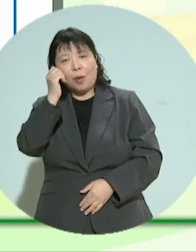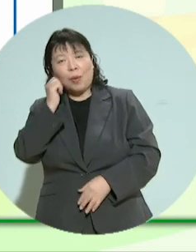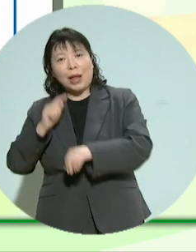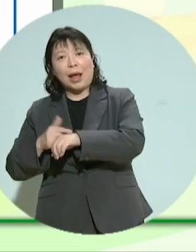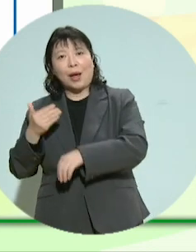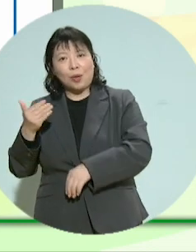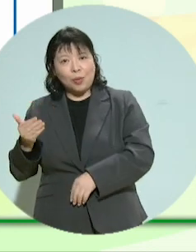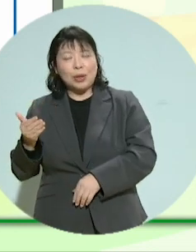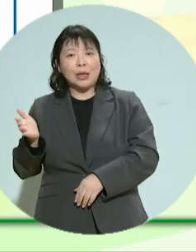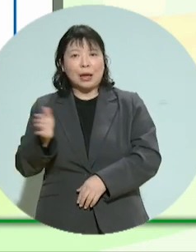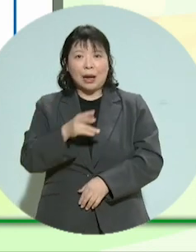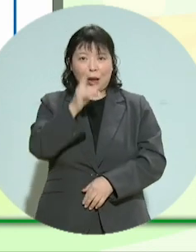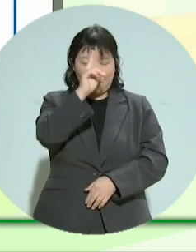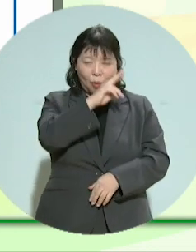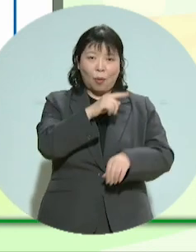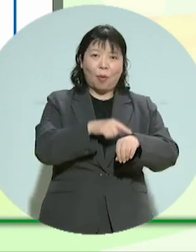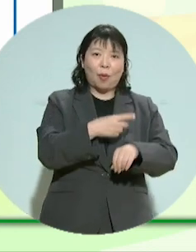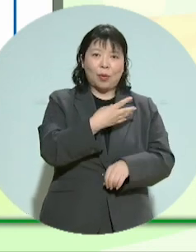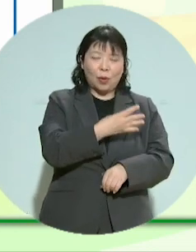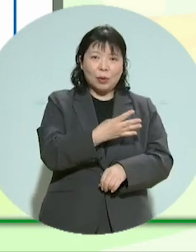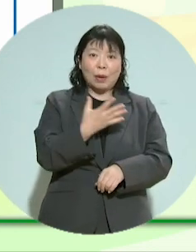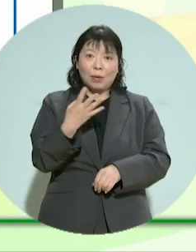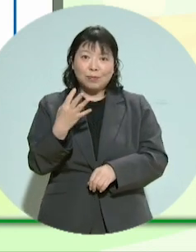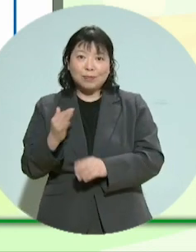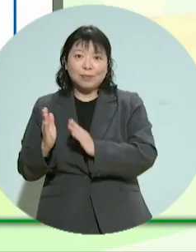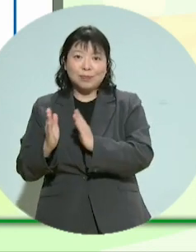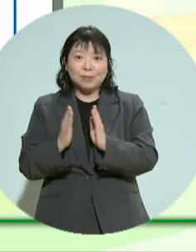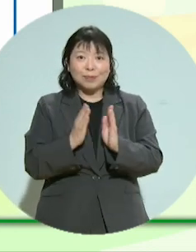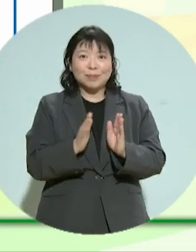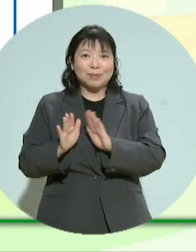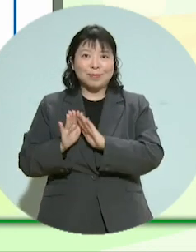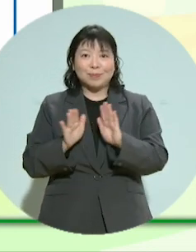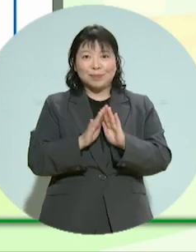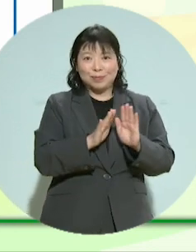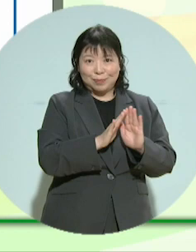4時までに複数の時間帯に分けて開催されます。